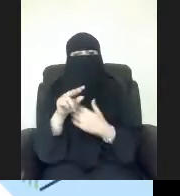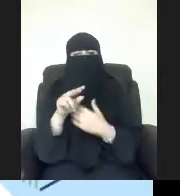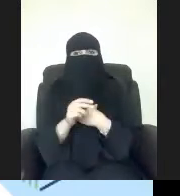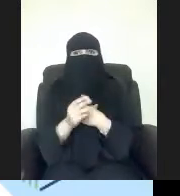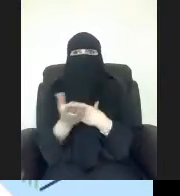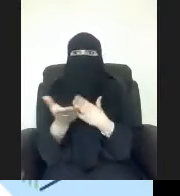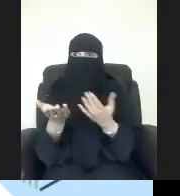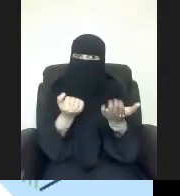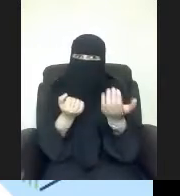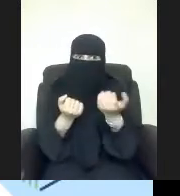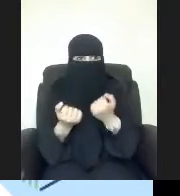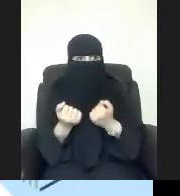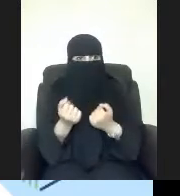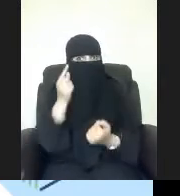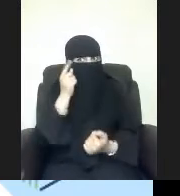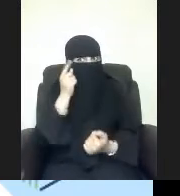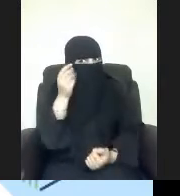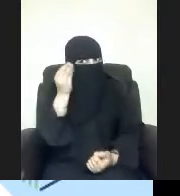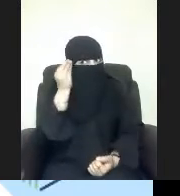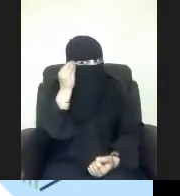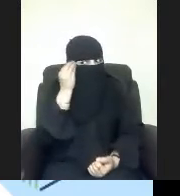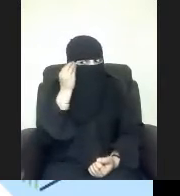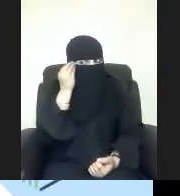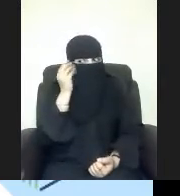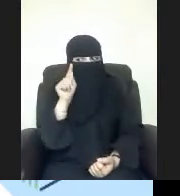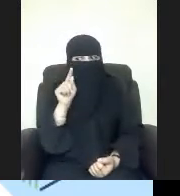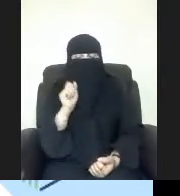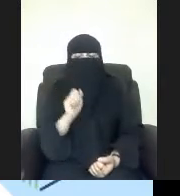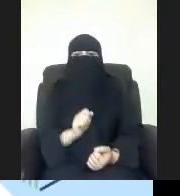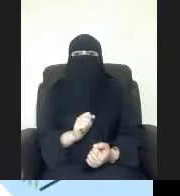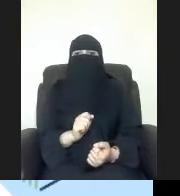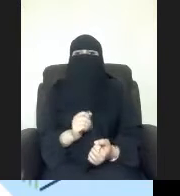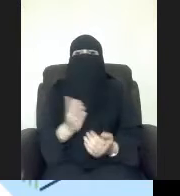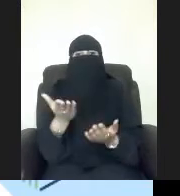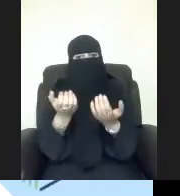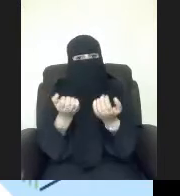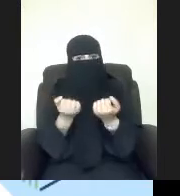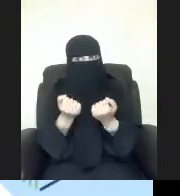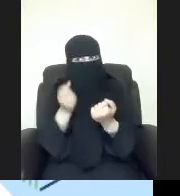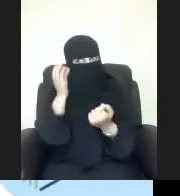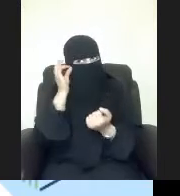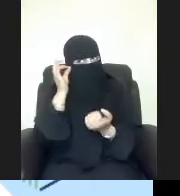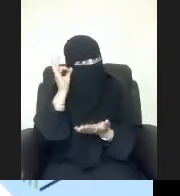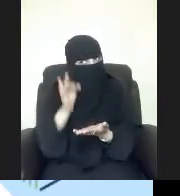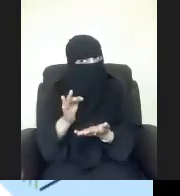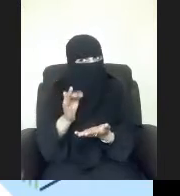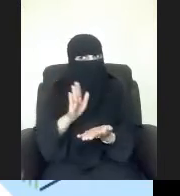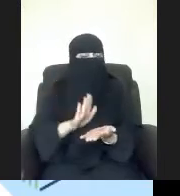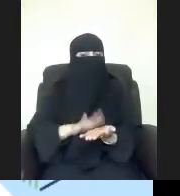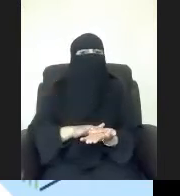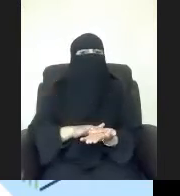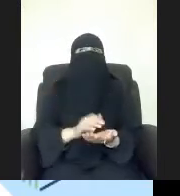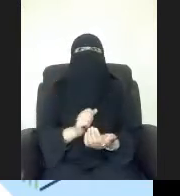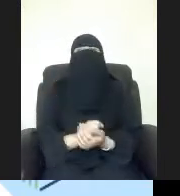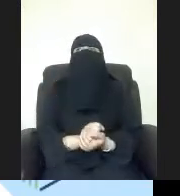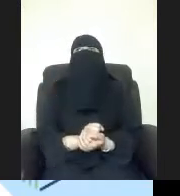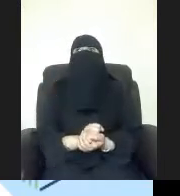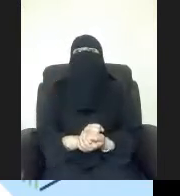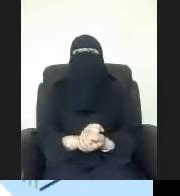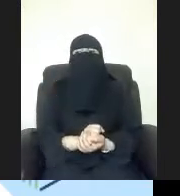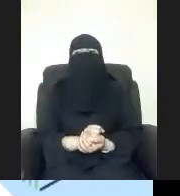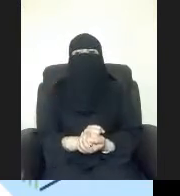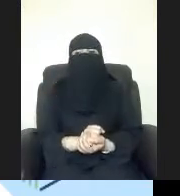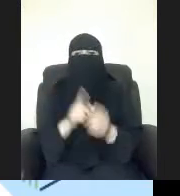وكيف يكون ما أقدمه ذو صلة، وكيف أكسب الثقة وأكسب كذلك الرضا، ونموذج سمارت